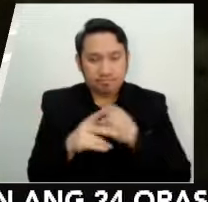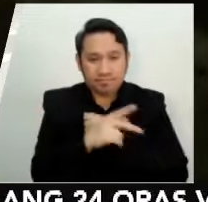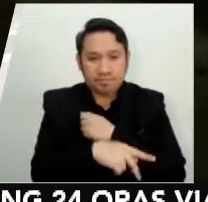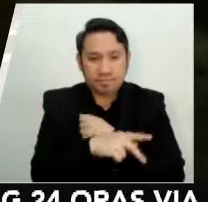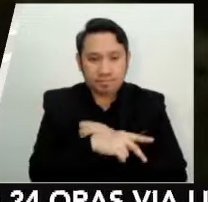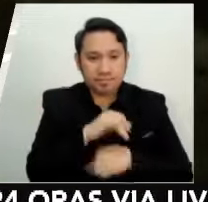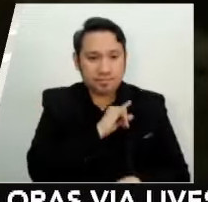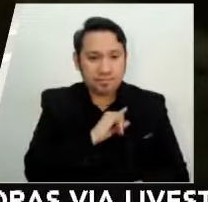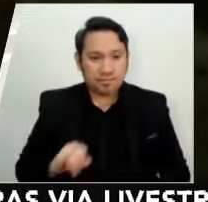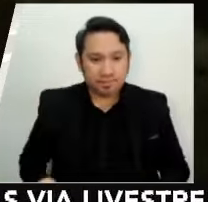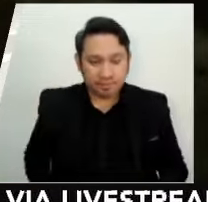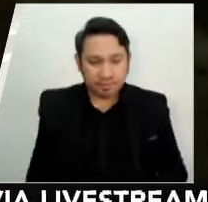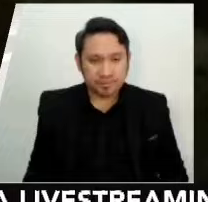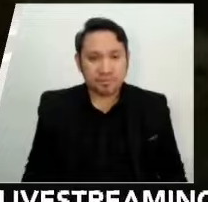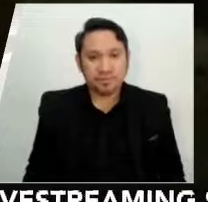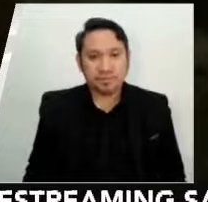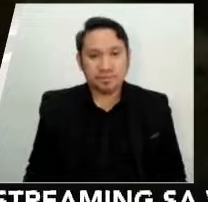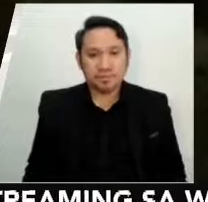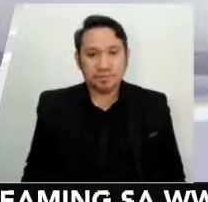Emil?